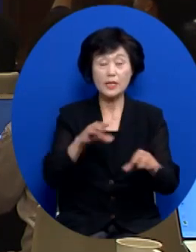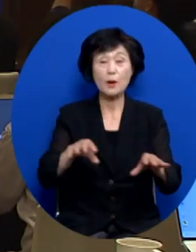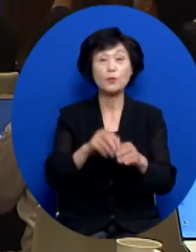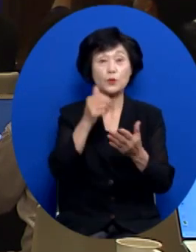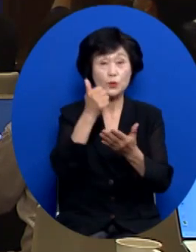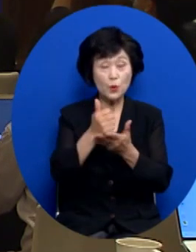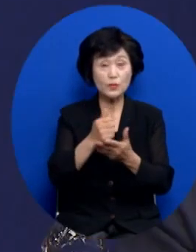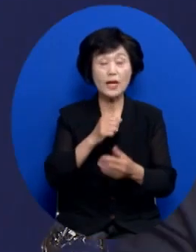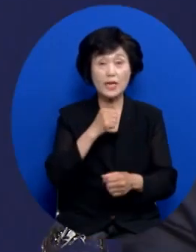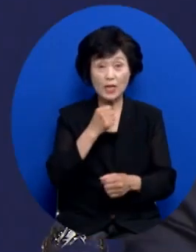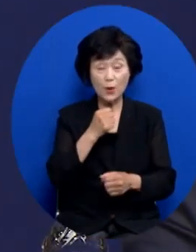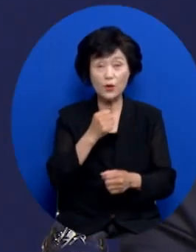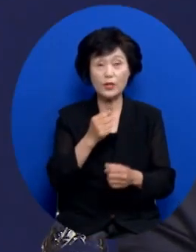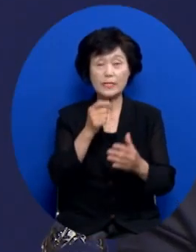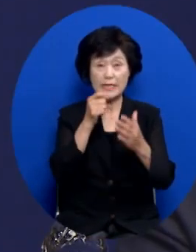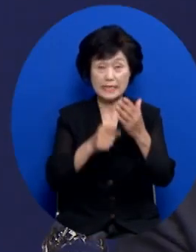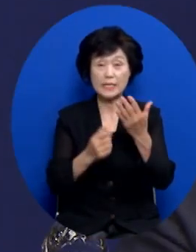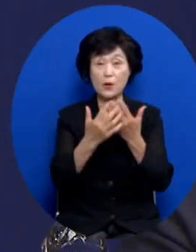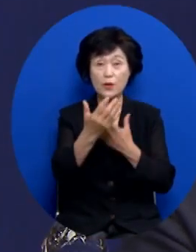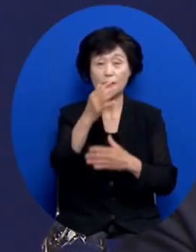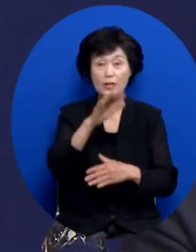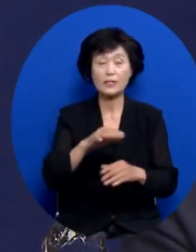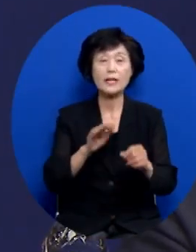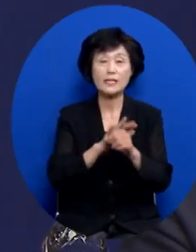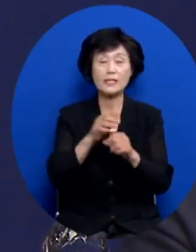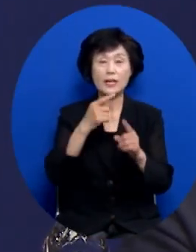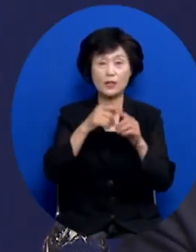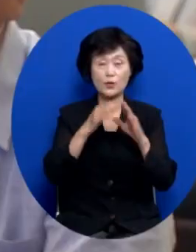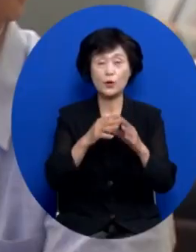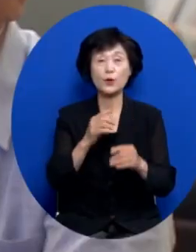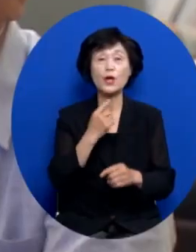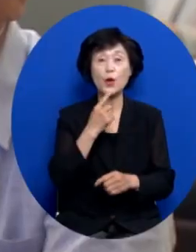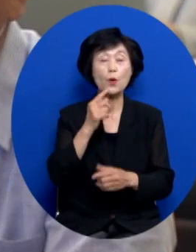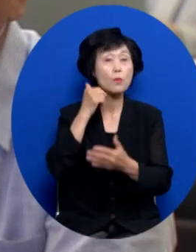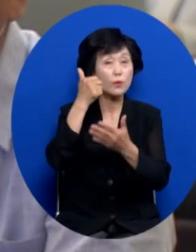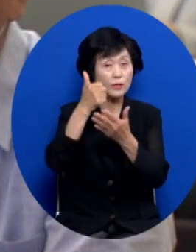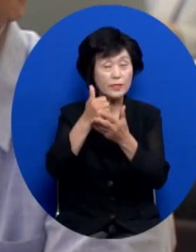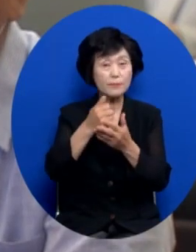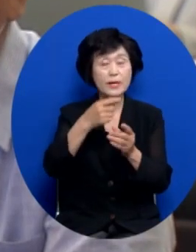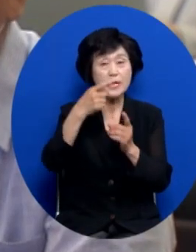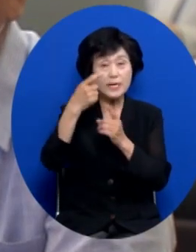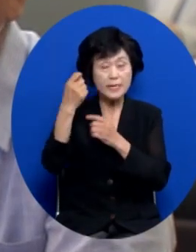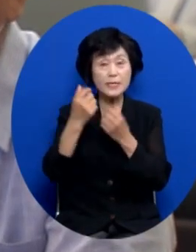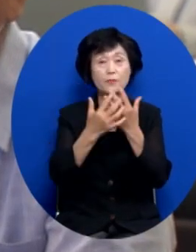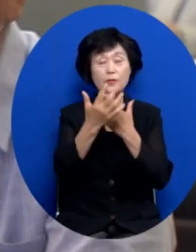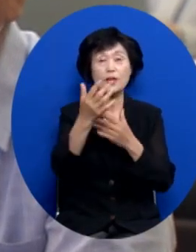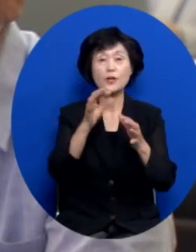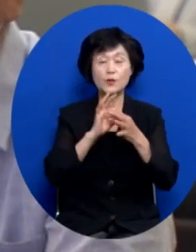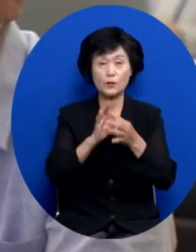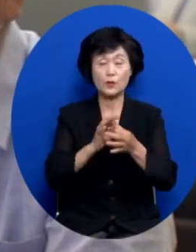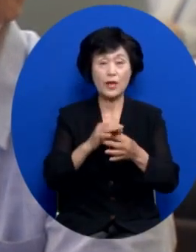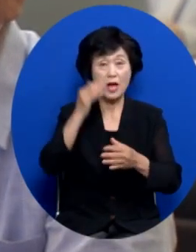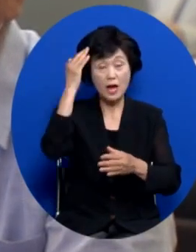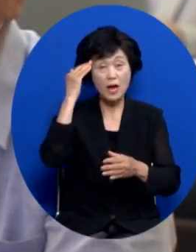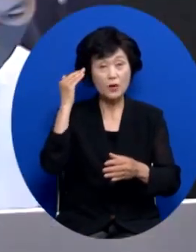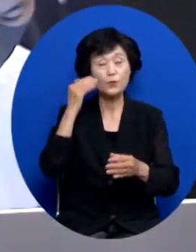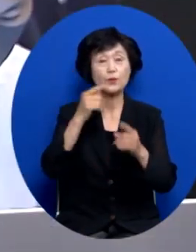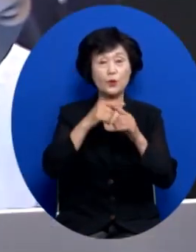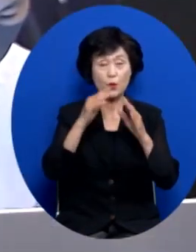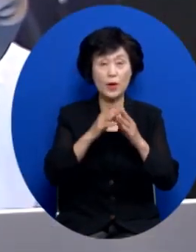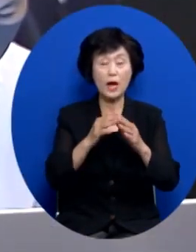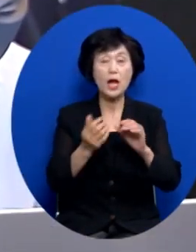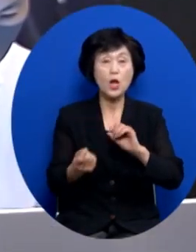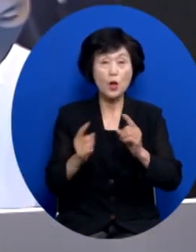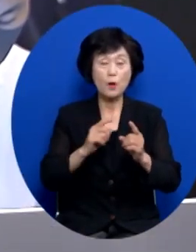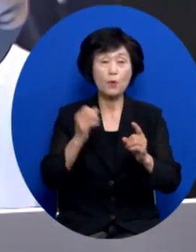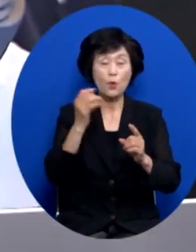열린 기자회견에서 대회장 사랑의 교회 오정현 목사는 기념대회를 통해 다시 한번 한국교회가 회복을 넘어